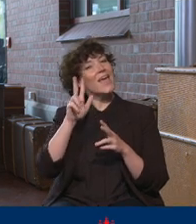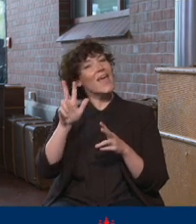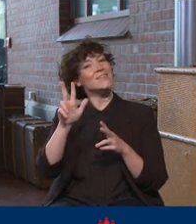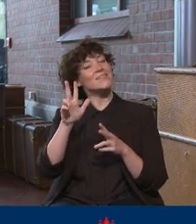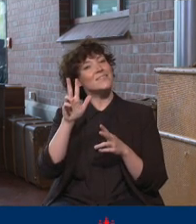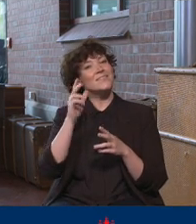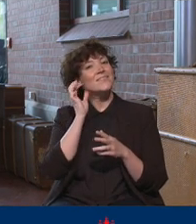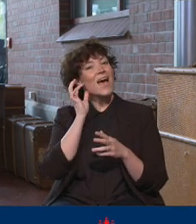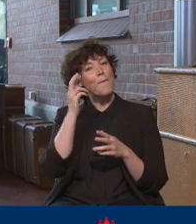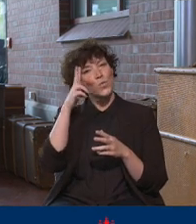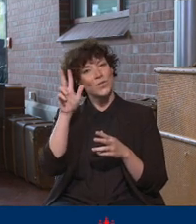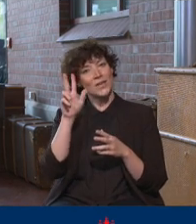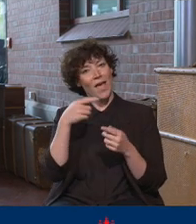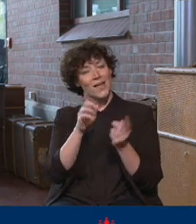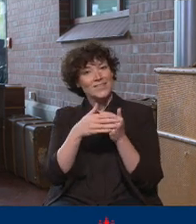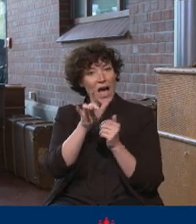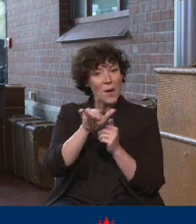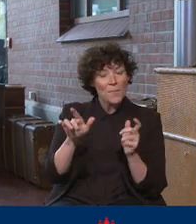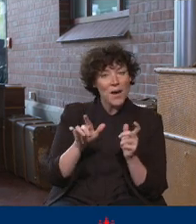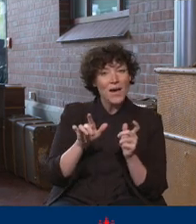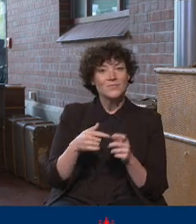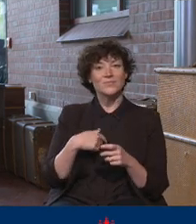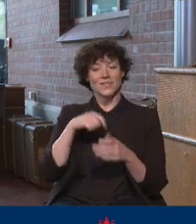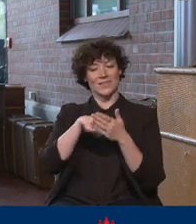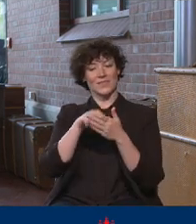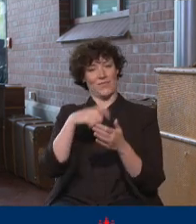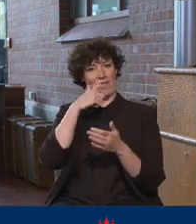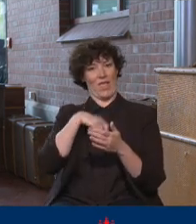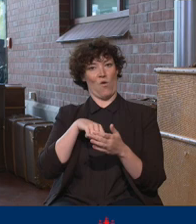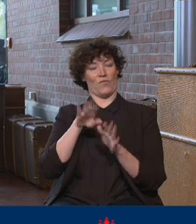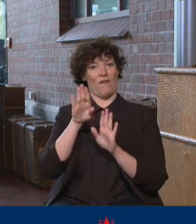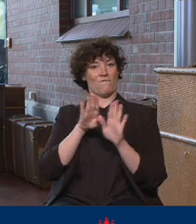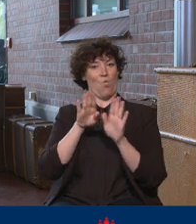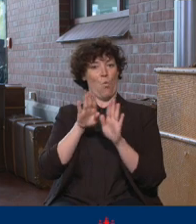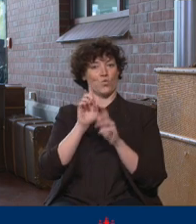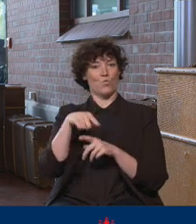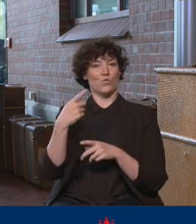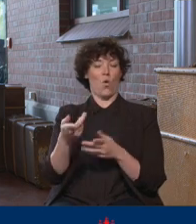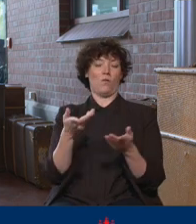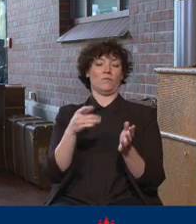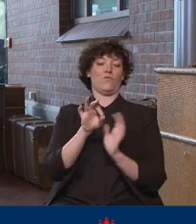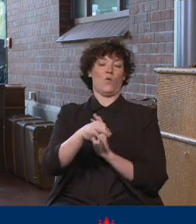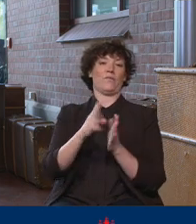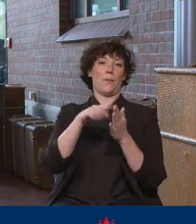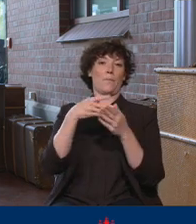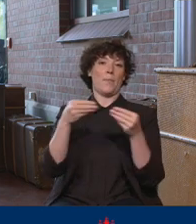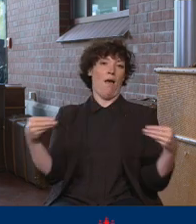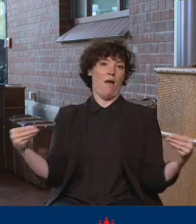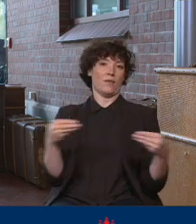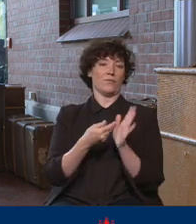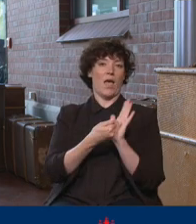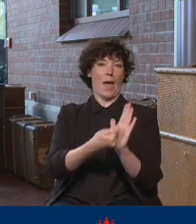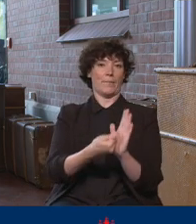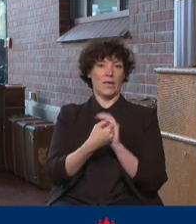bin gebeten worden aus sicht der vettel hier im rahmen der stadtwerkstatt ein votum zu den plänen abzugeben aus sicht